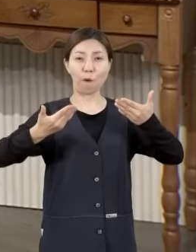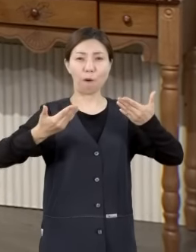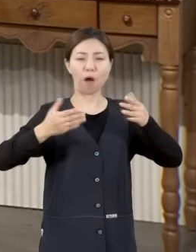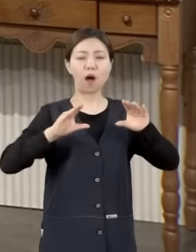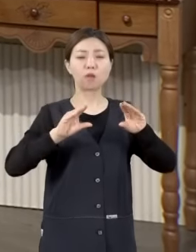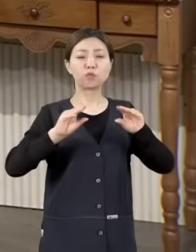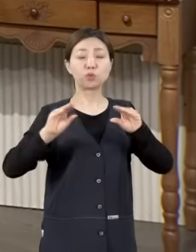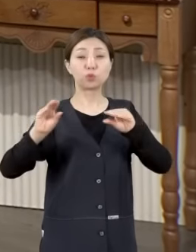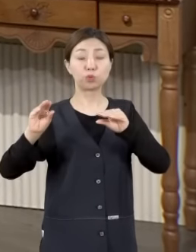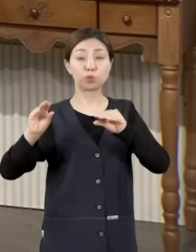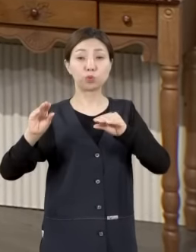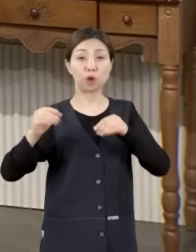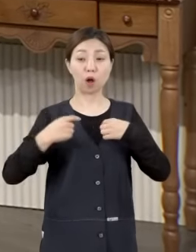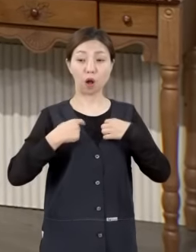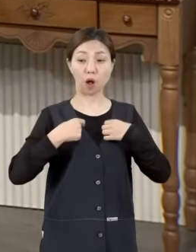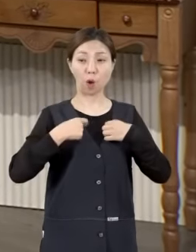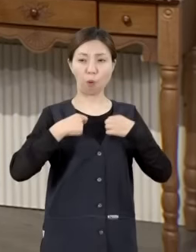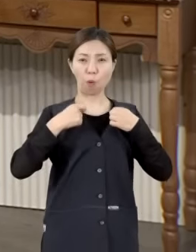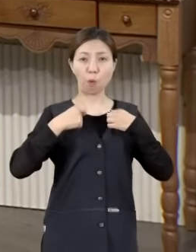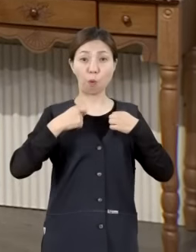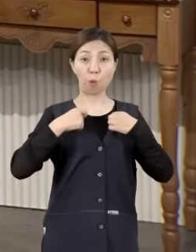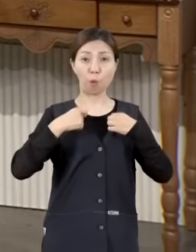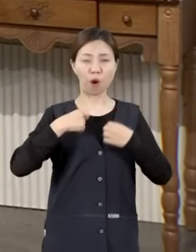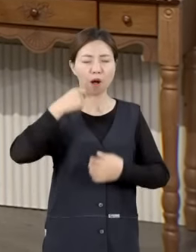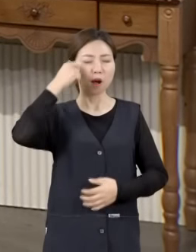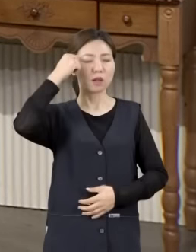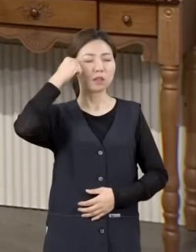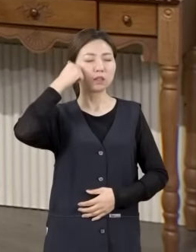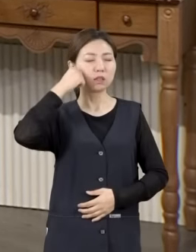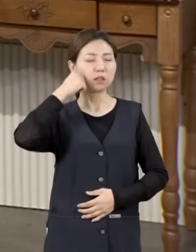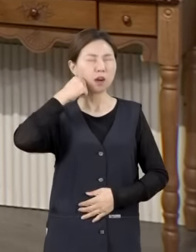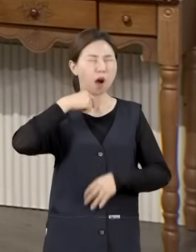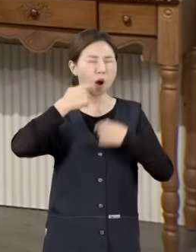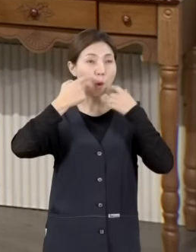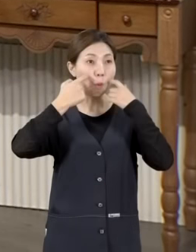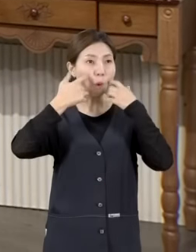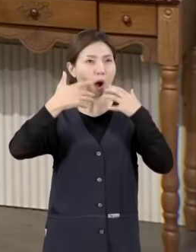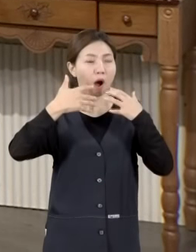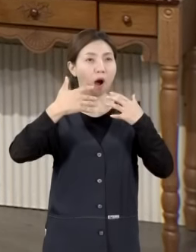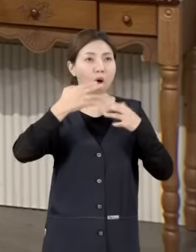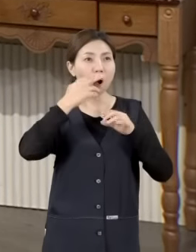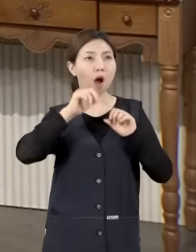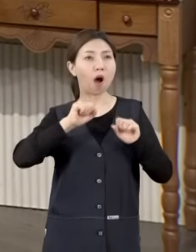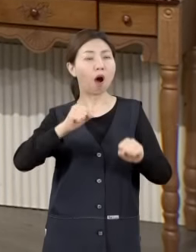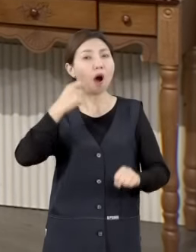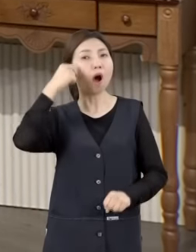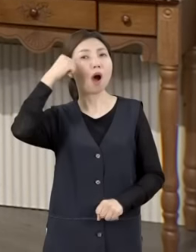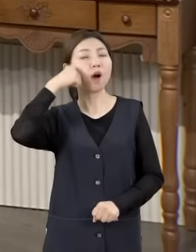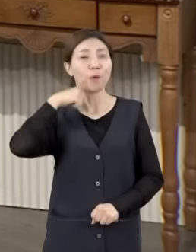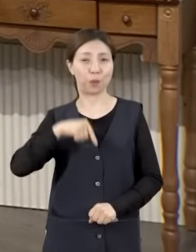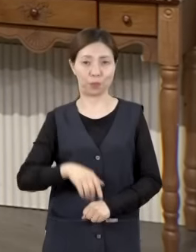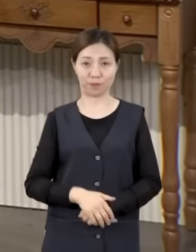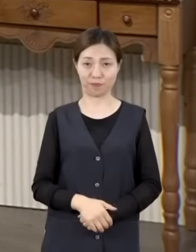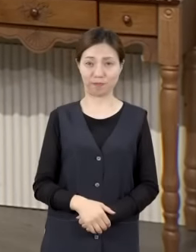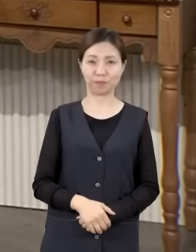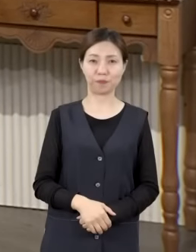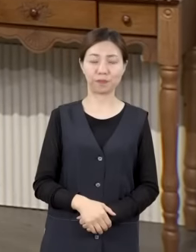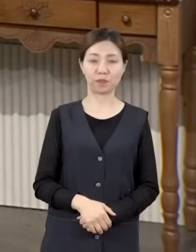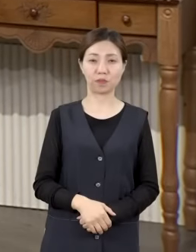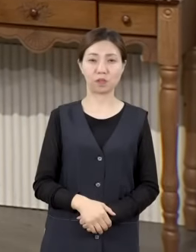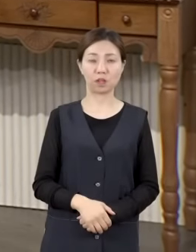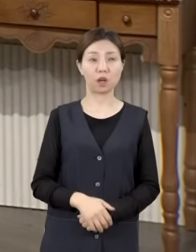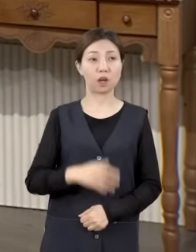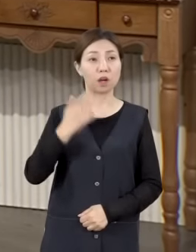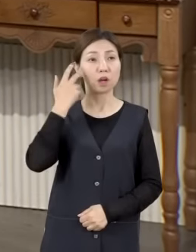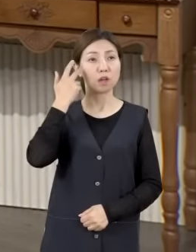얇고 새털같이 가벼운 가사의 촉감이 생생하게 느껴지셨다면